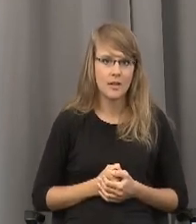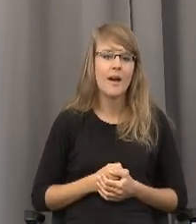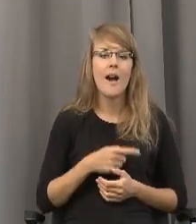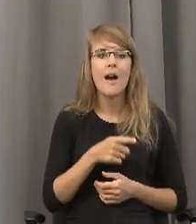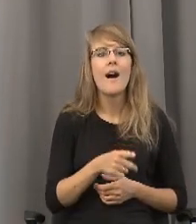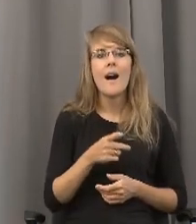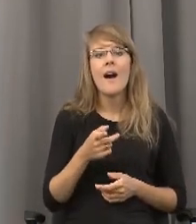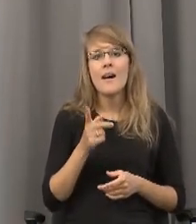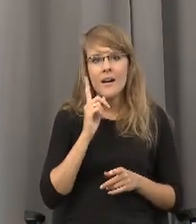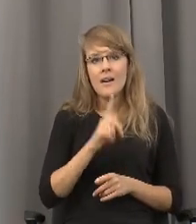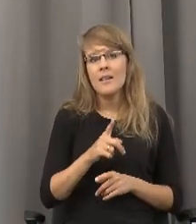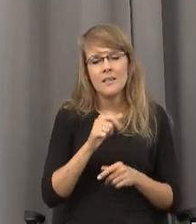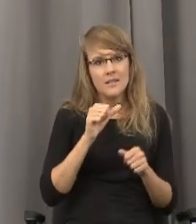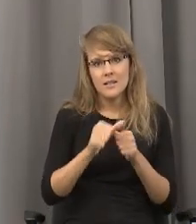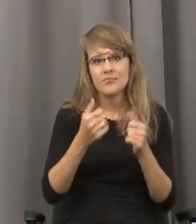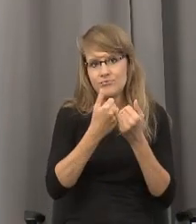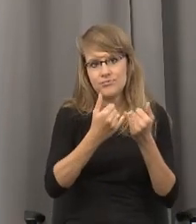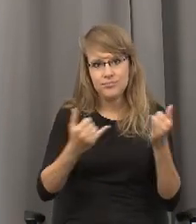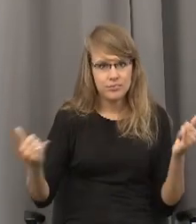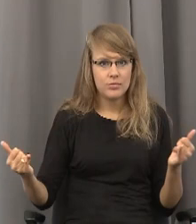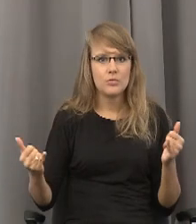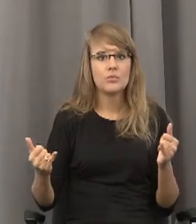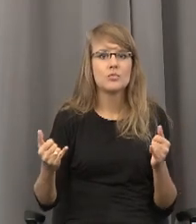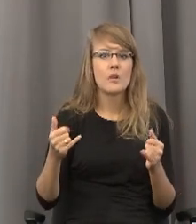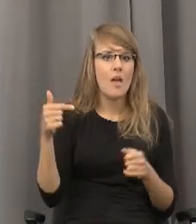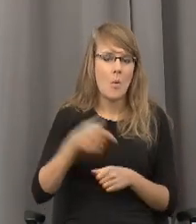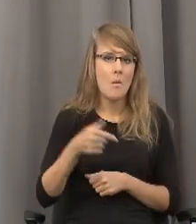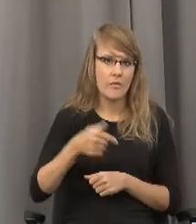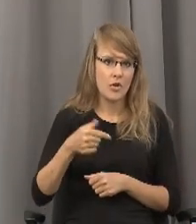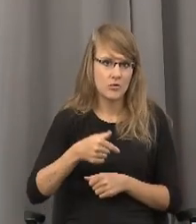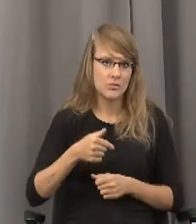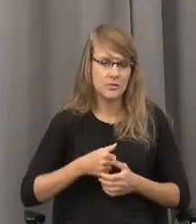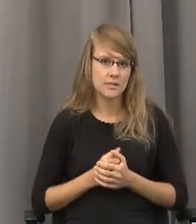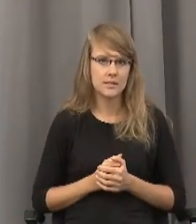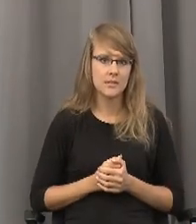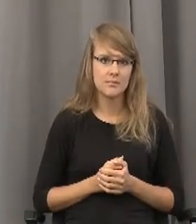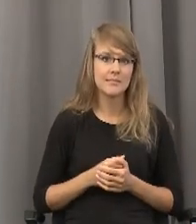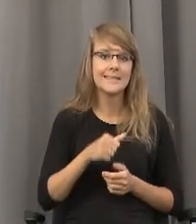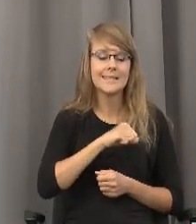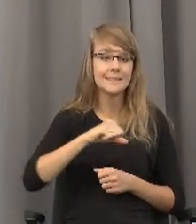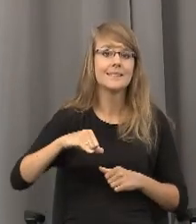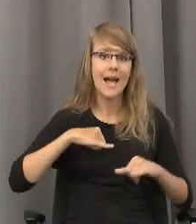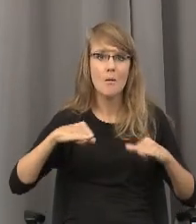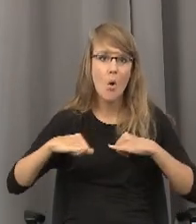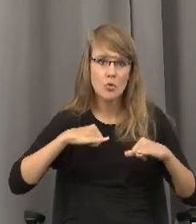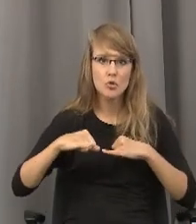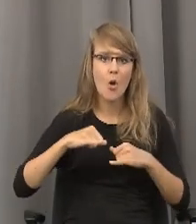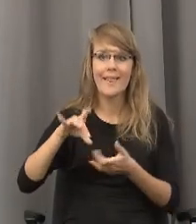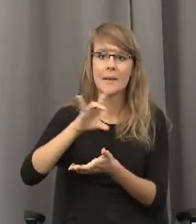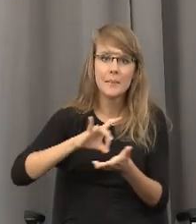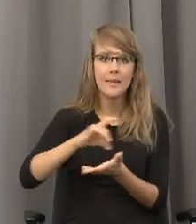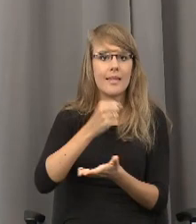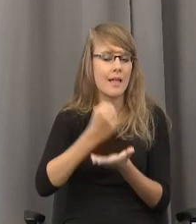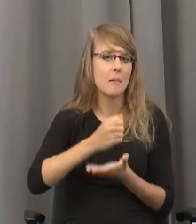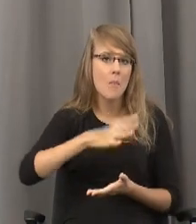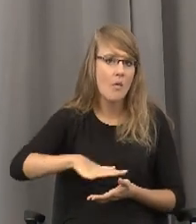pakietu, jakie ciążą, jakim jest powinność wywiązywać się samorządów gminnych,